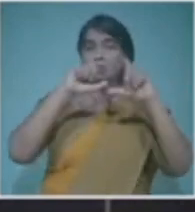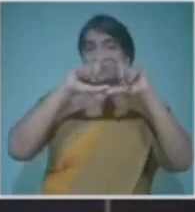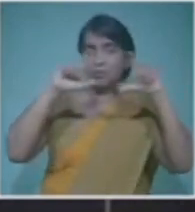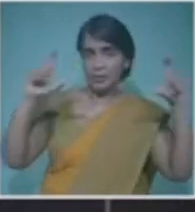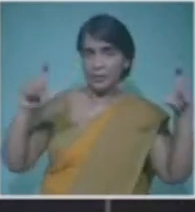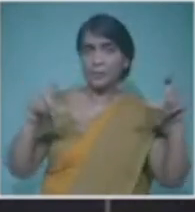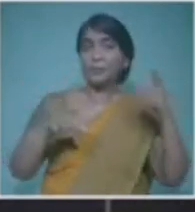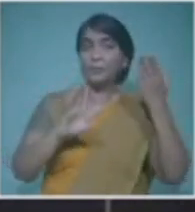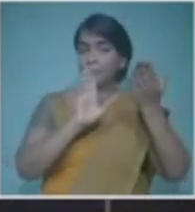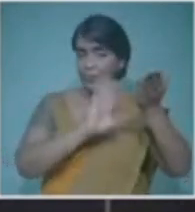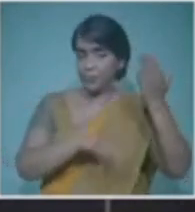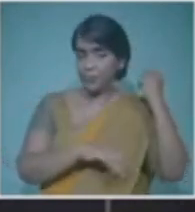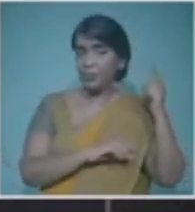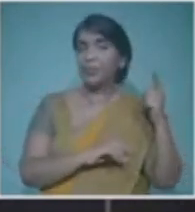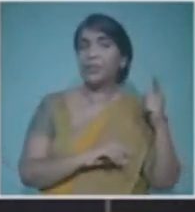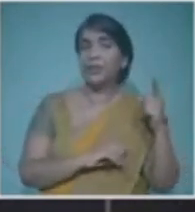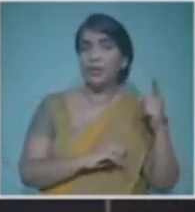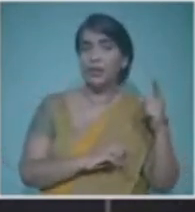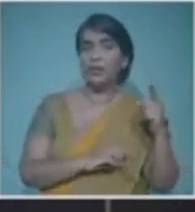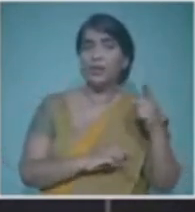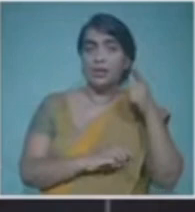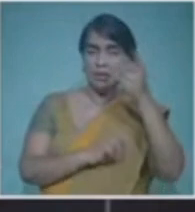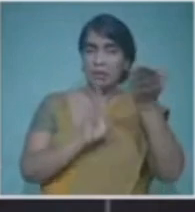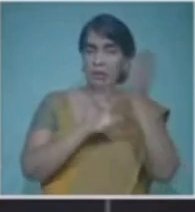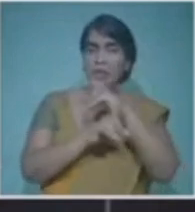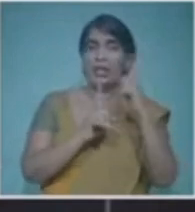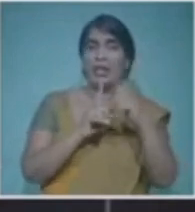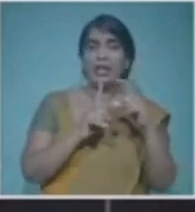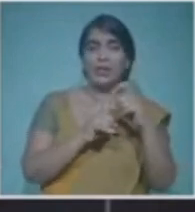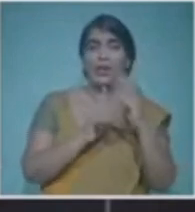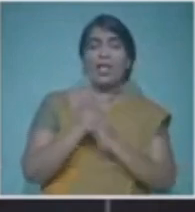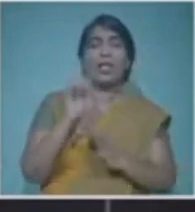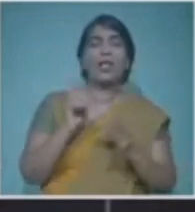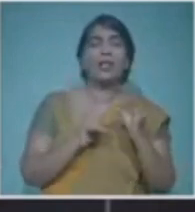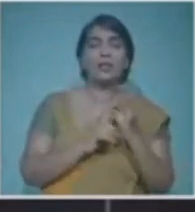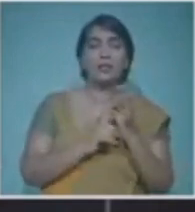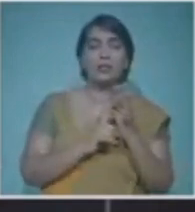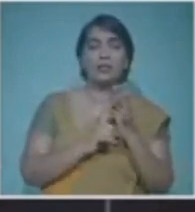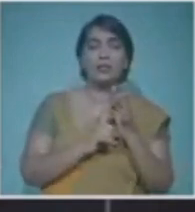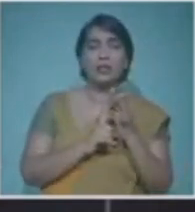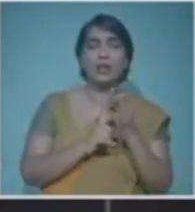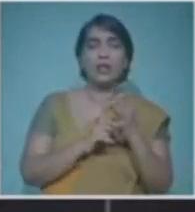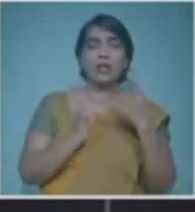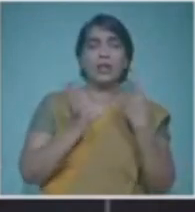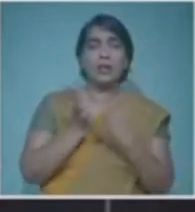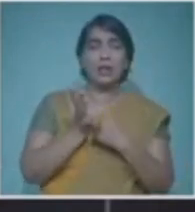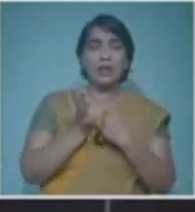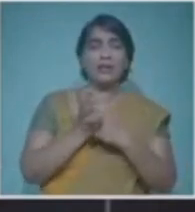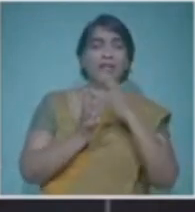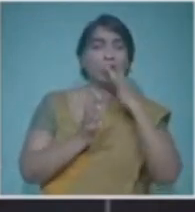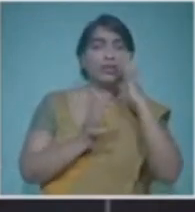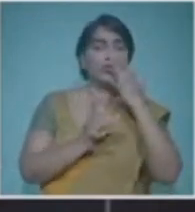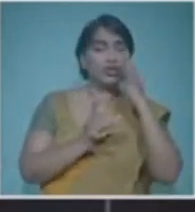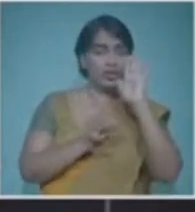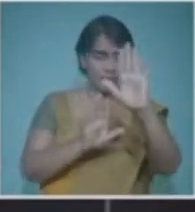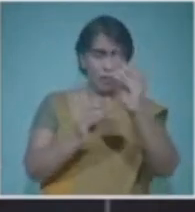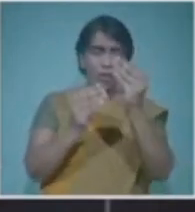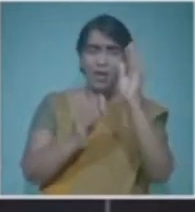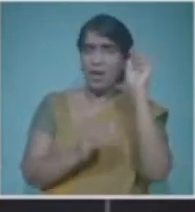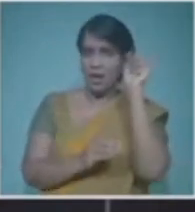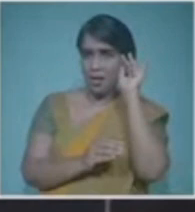කියලා එදා ඔබතුමන්ලගේම හිටපු අධ්‍යාපන ඇමතිවරේ රේවත රාජකීය කියලා නම දැම්ම පොඩ පොඩ අහගන්න